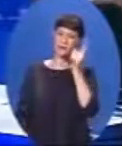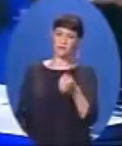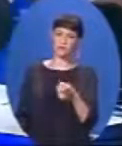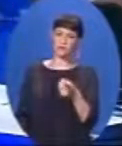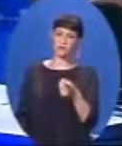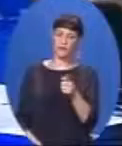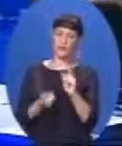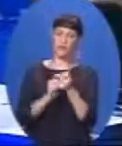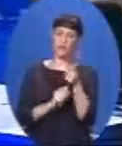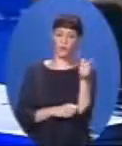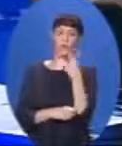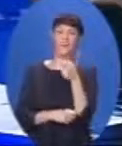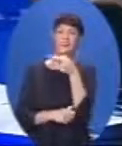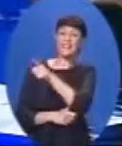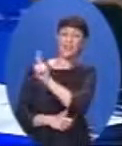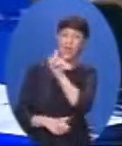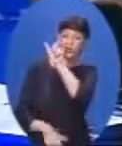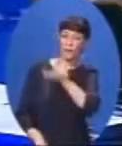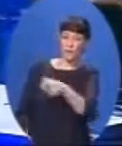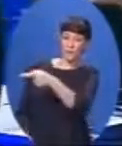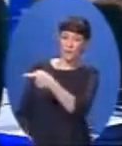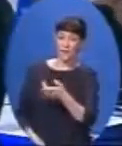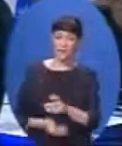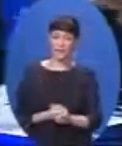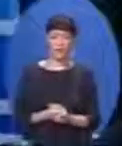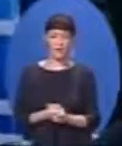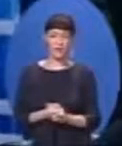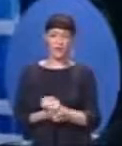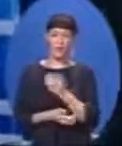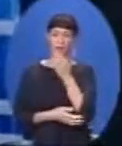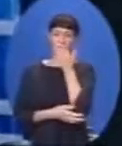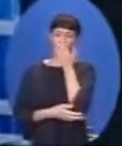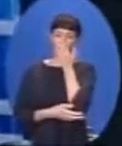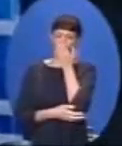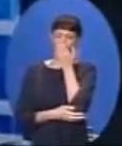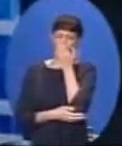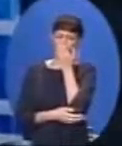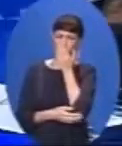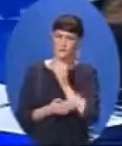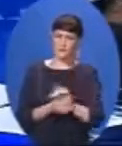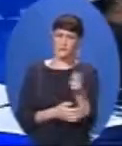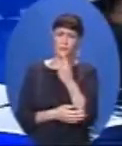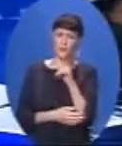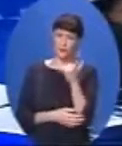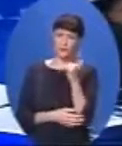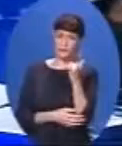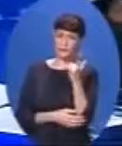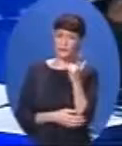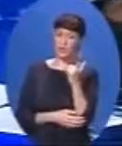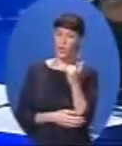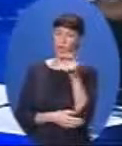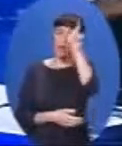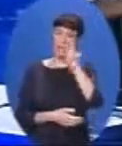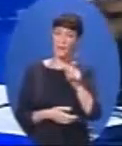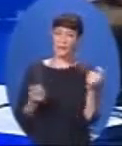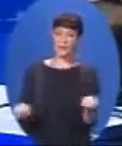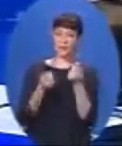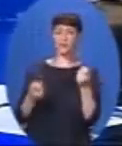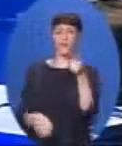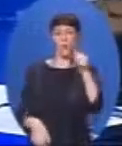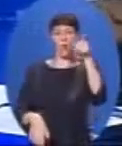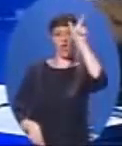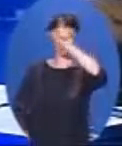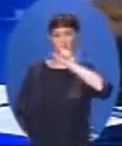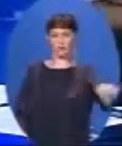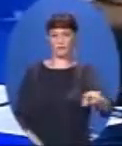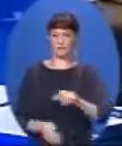לגיבורת תרבות? אבל היא לא אשמה שהם. דן, אני אגיד לך. אבל היא לא אשמה. הוא אשם. הוא אשם. ארמוני ושות. הוא